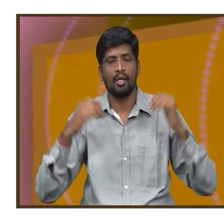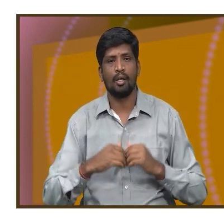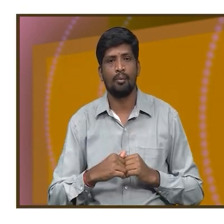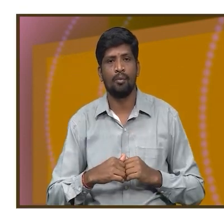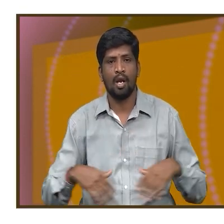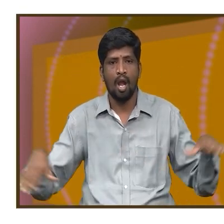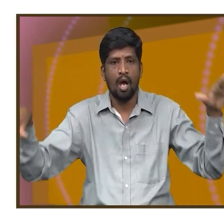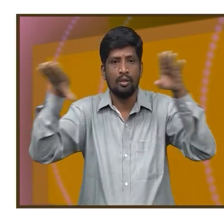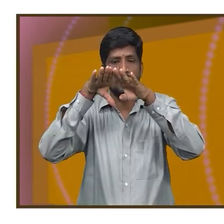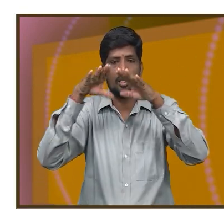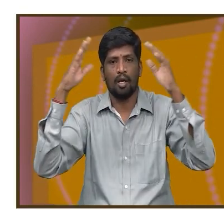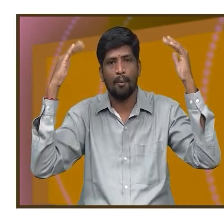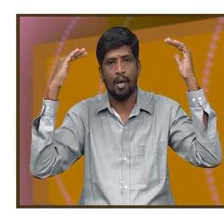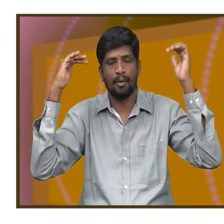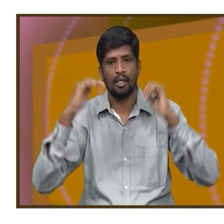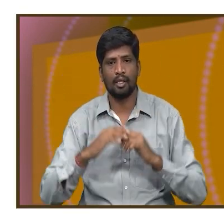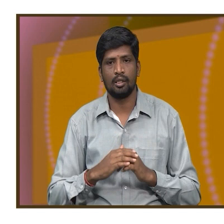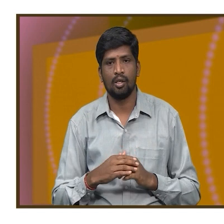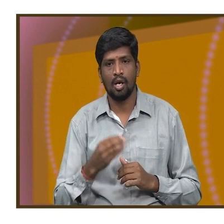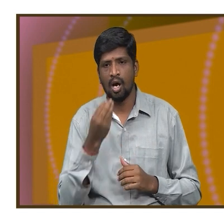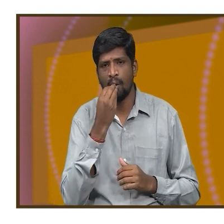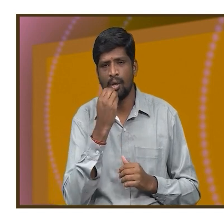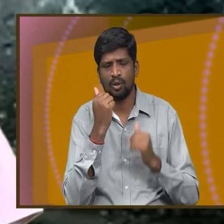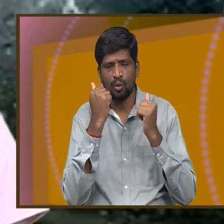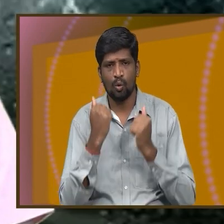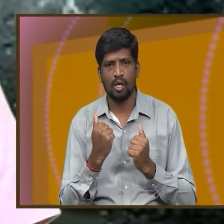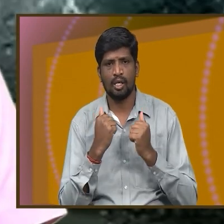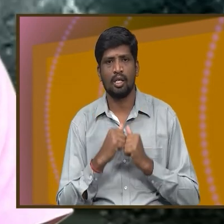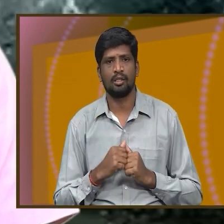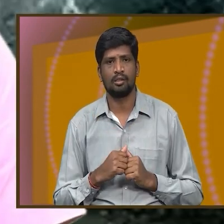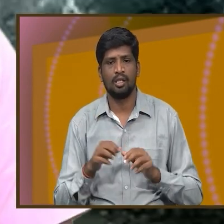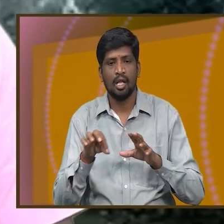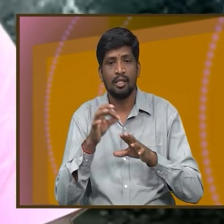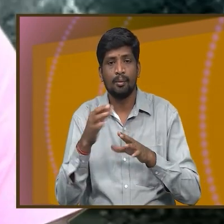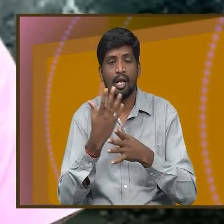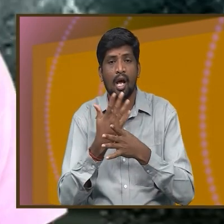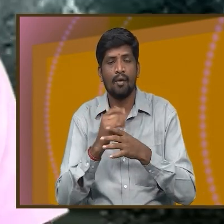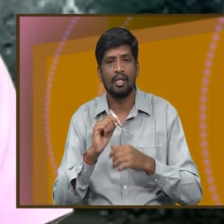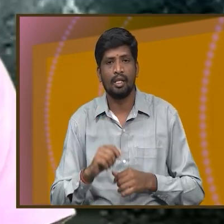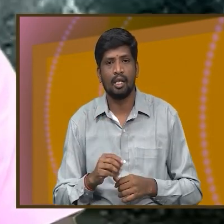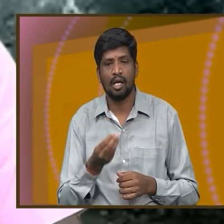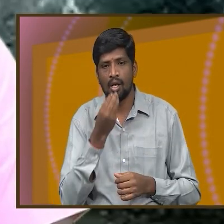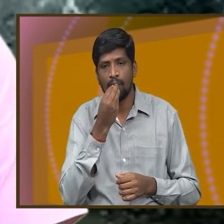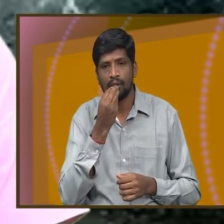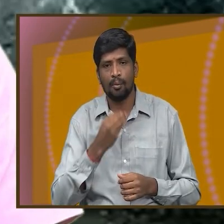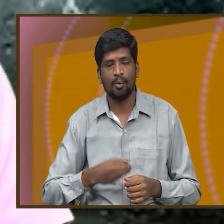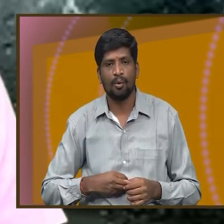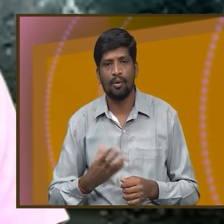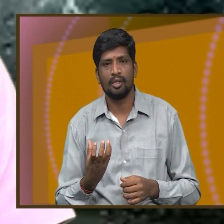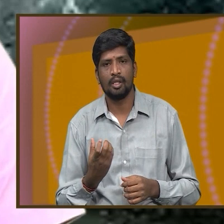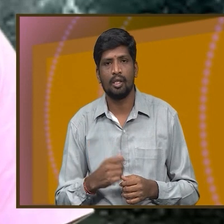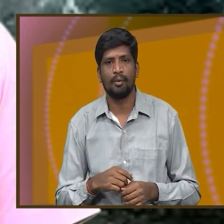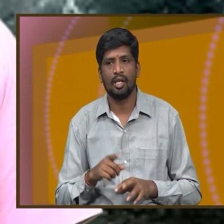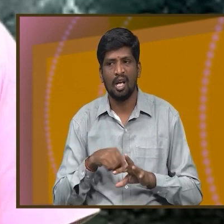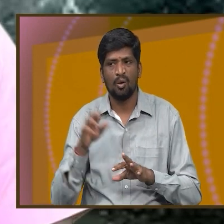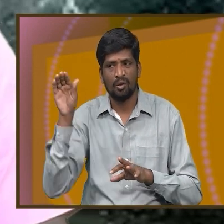சூழ்ந்து மழை பொழிய ஆரம்பிக்கிறது. ரொம்ப பசியோடு உட்காந்துக்கிட்டு இருக்காரு. யாராவது வந்து ஒரு செருப்பு தைக்க கொடுத்தா ஒரு